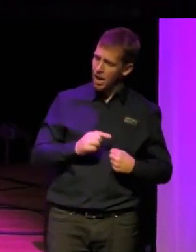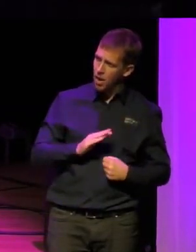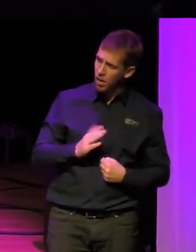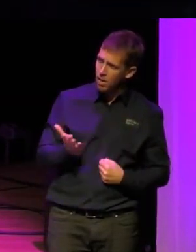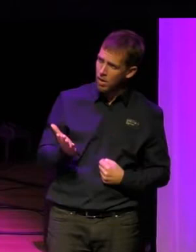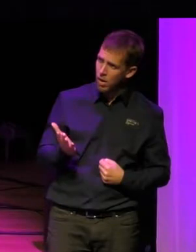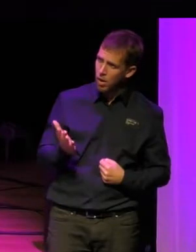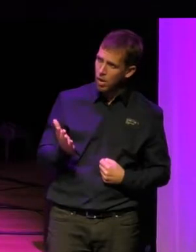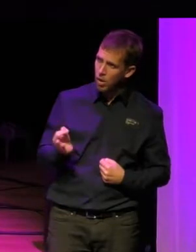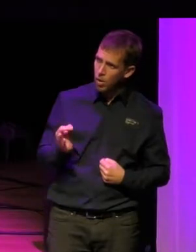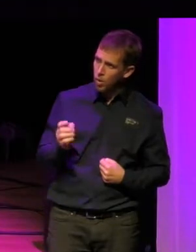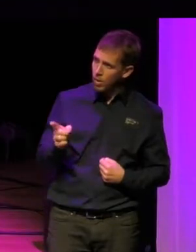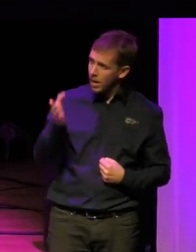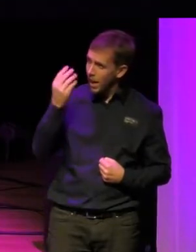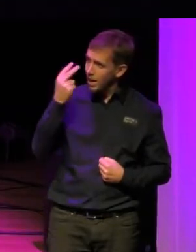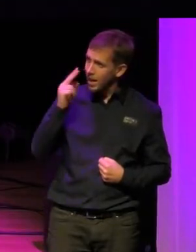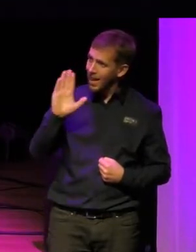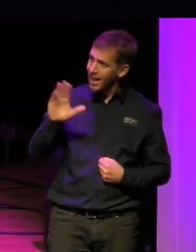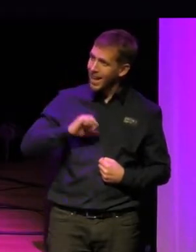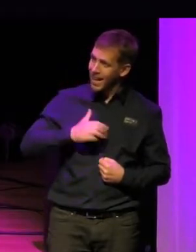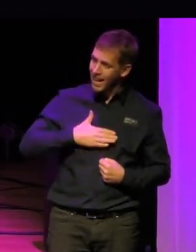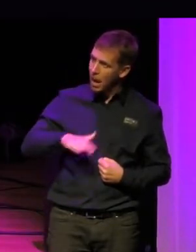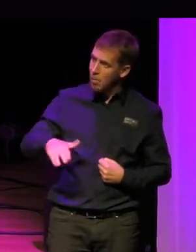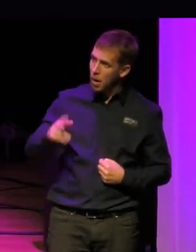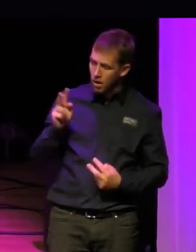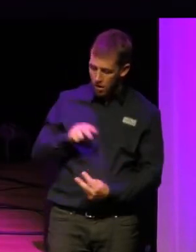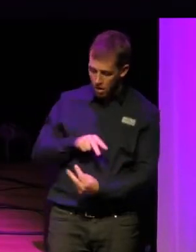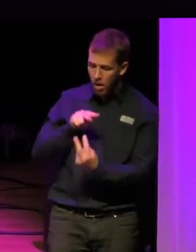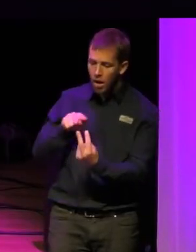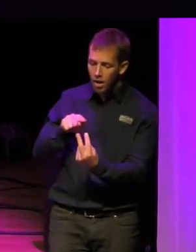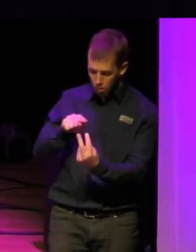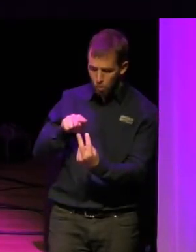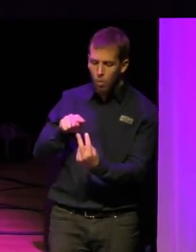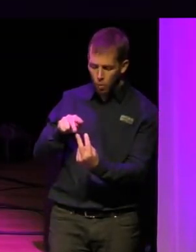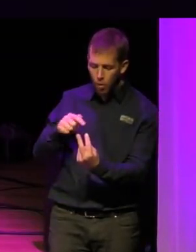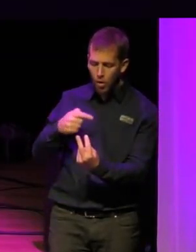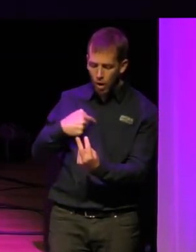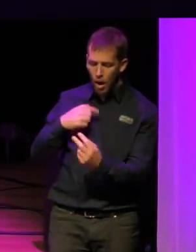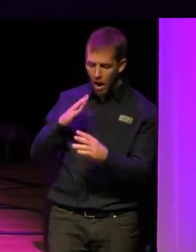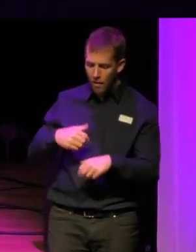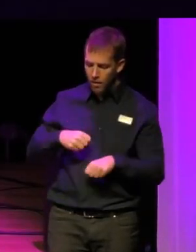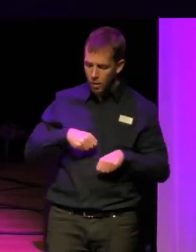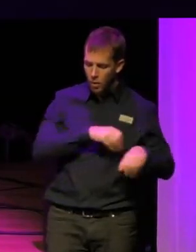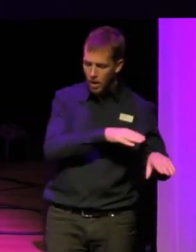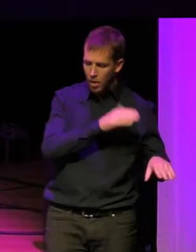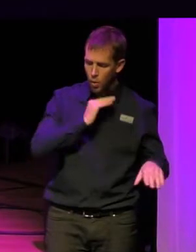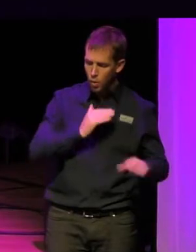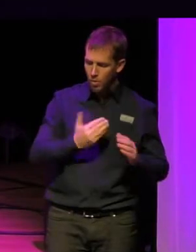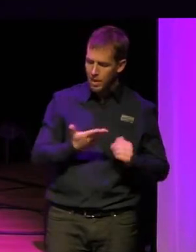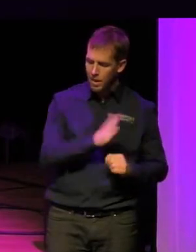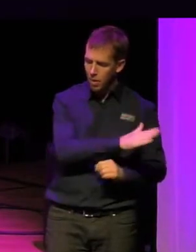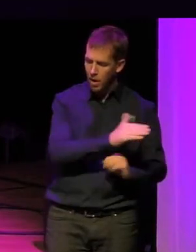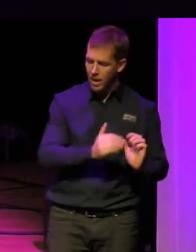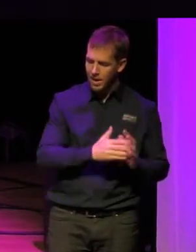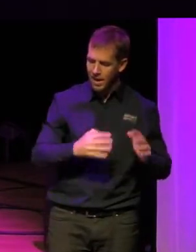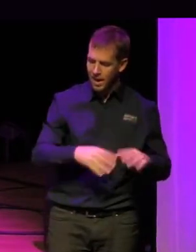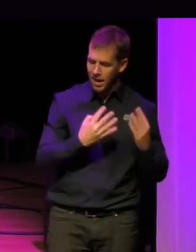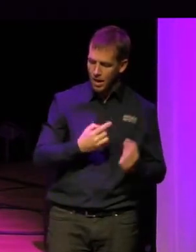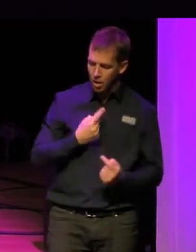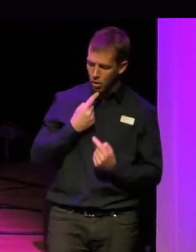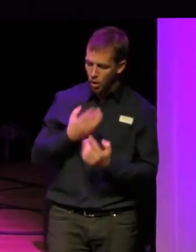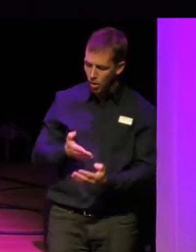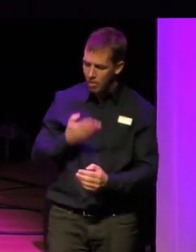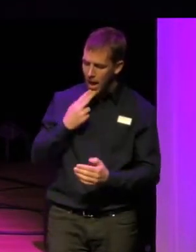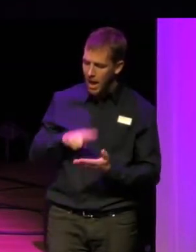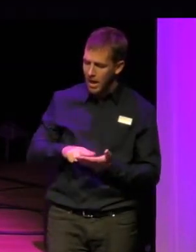era barn i ögonen och säga att ni skickar ungdomarna till kriget?